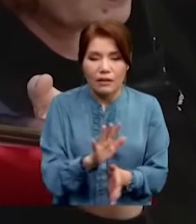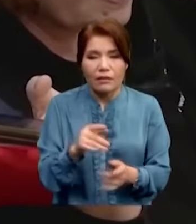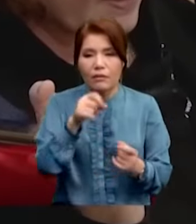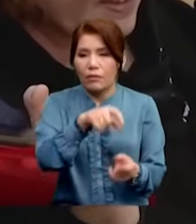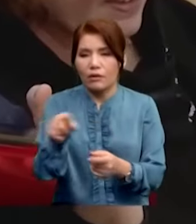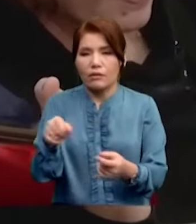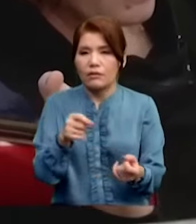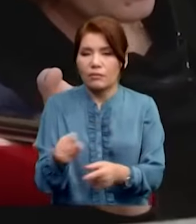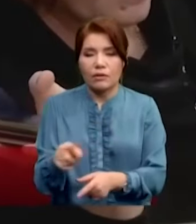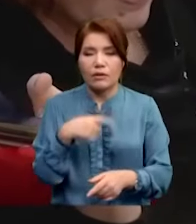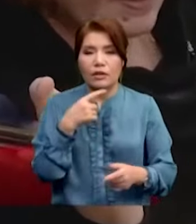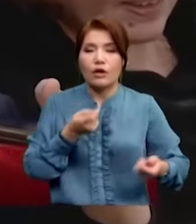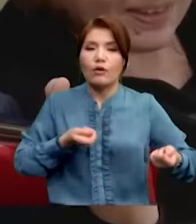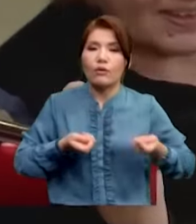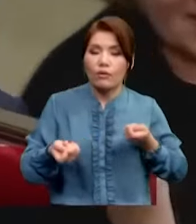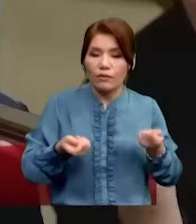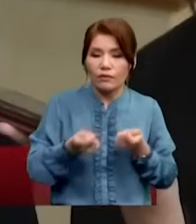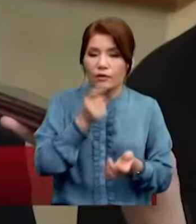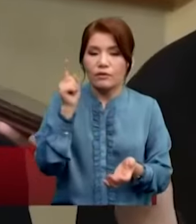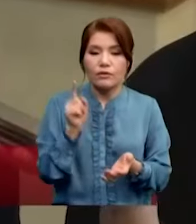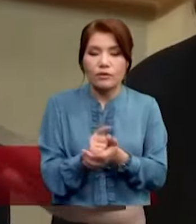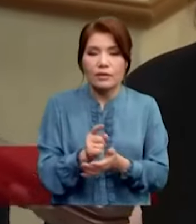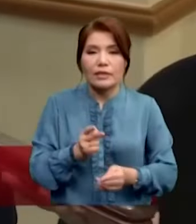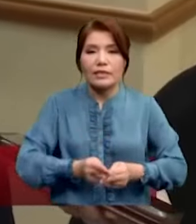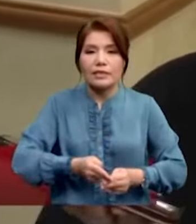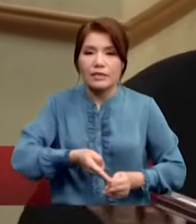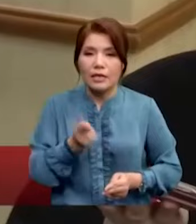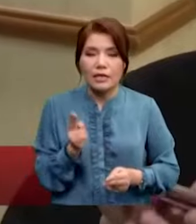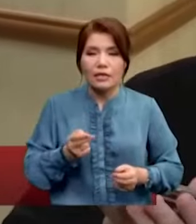Поэтому здесь нужен руководитель, здесь нужна